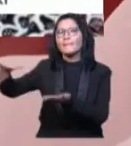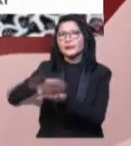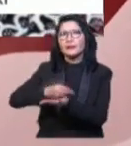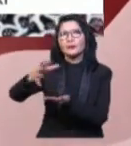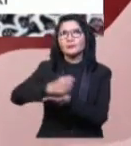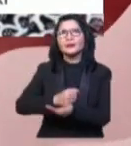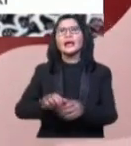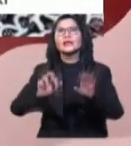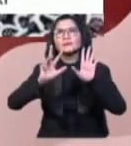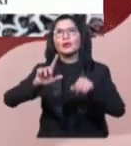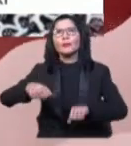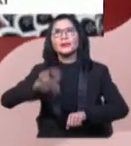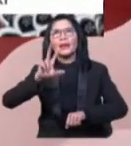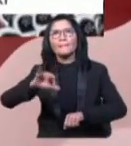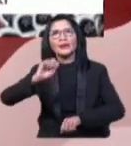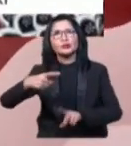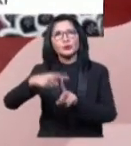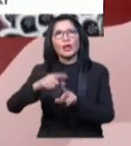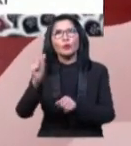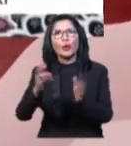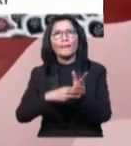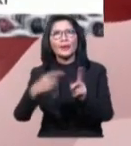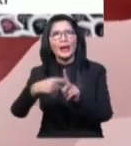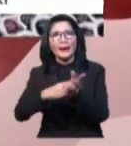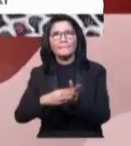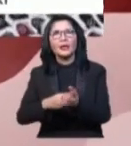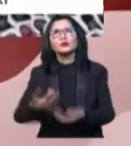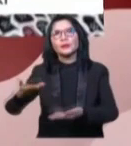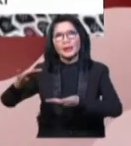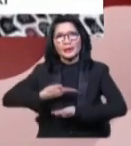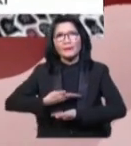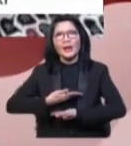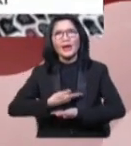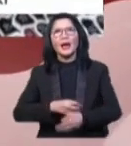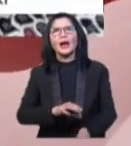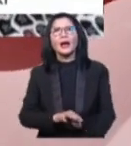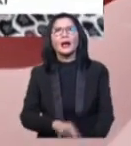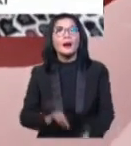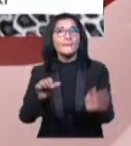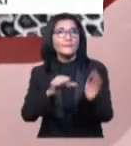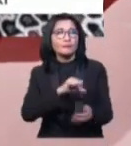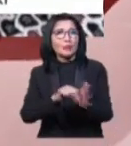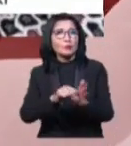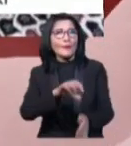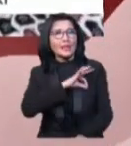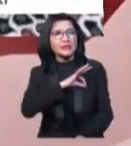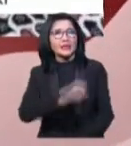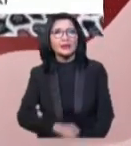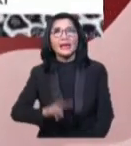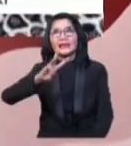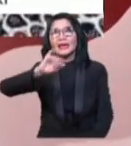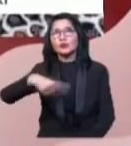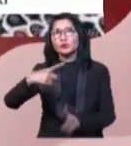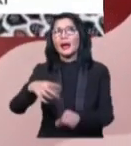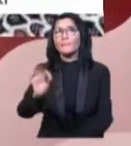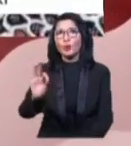9,8 juta pelaku UMKM yang menerima Banpres kan. Kalau kita balik lagi, berarti masih ada 3 juta lagi ya Kang ya, betul ya. Nah, 3